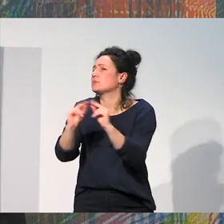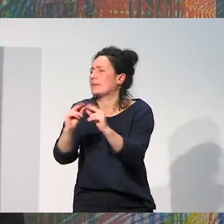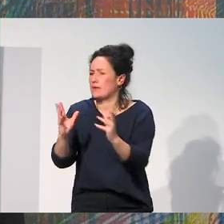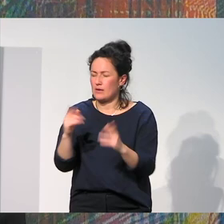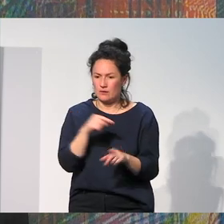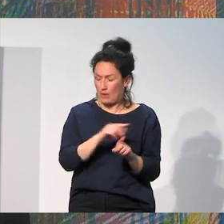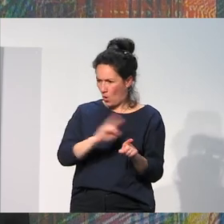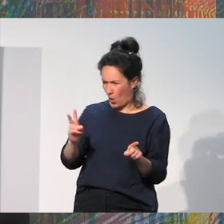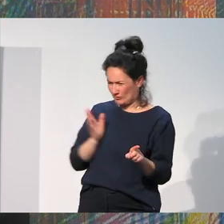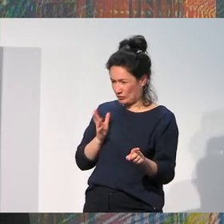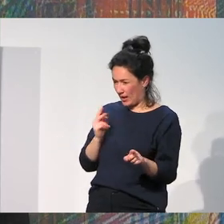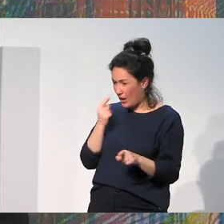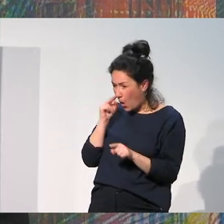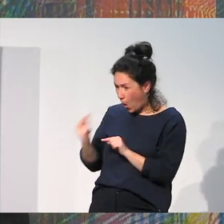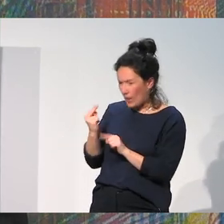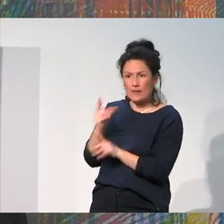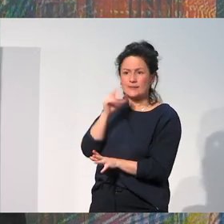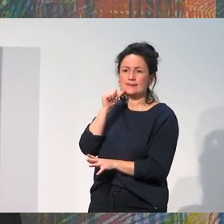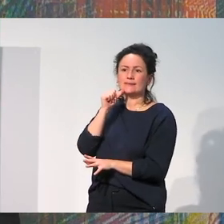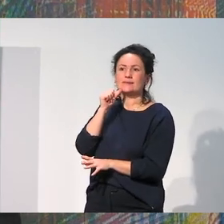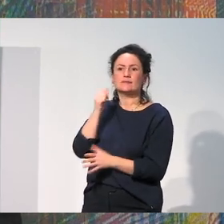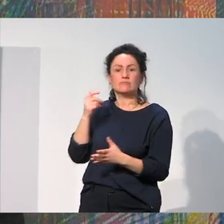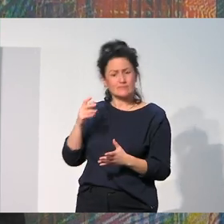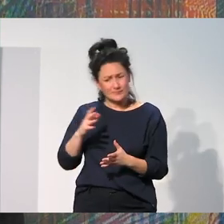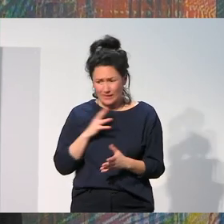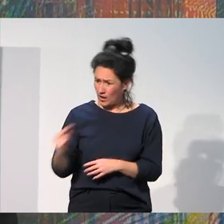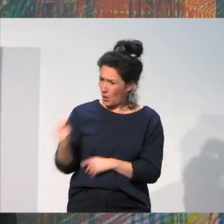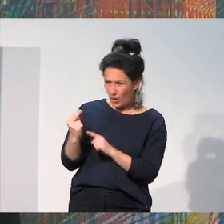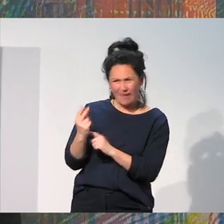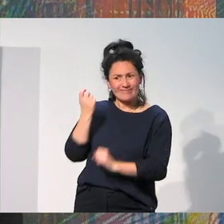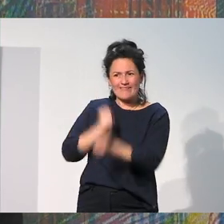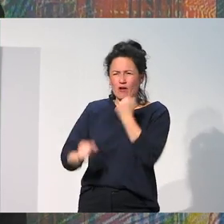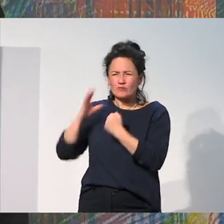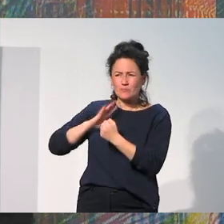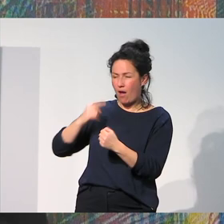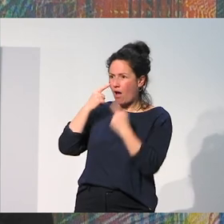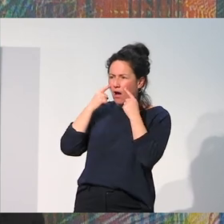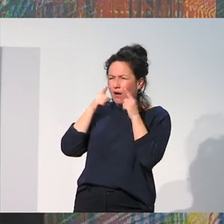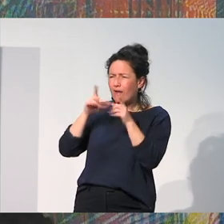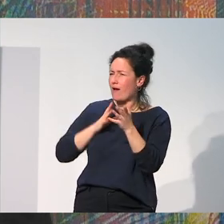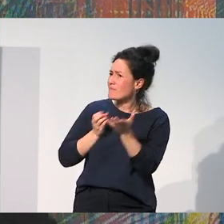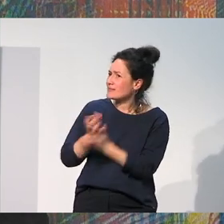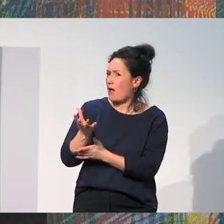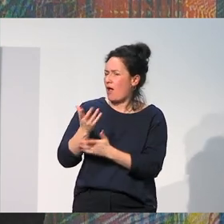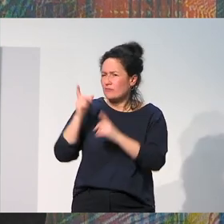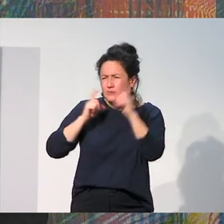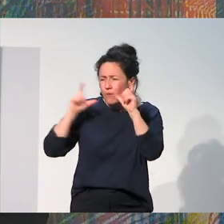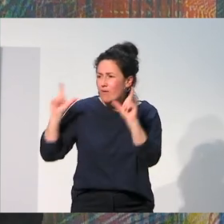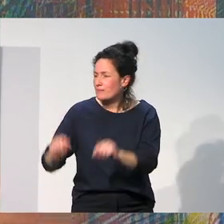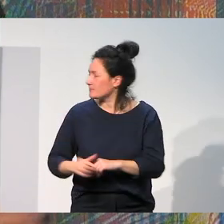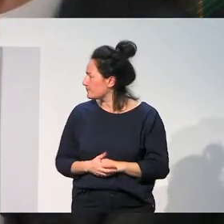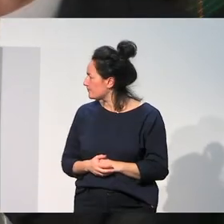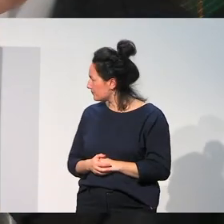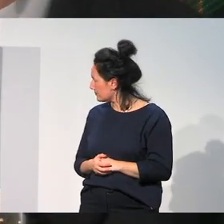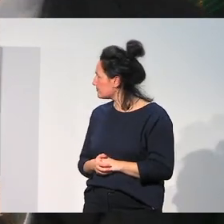il y a des chiens dont je n'aime pas le regard. Donc, il y a des regards qui dérangent, mais parce qu'ils sont expressifs. Mais il y a des hommes dont je n'aime pas le regard non plus, ou alors, les femmes. Moi, il y a un autre